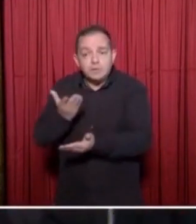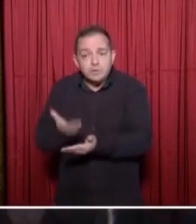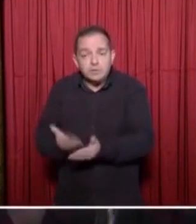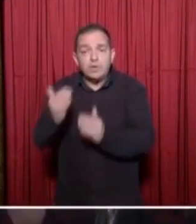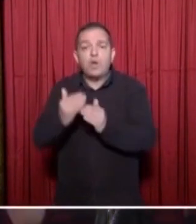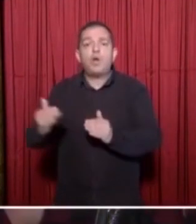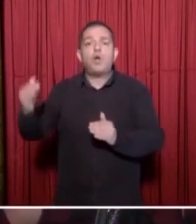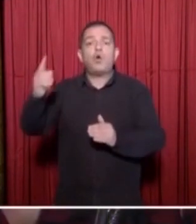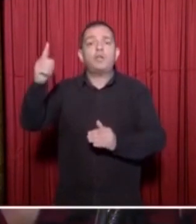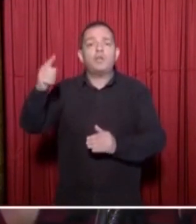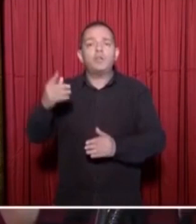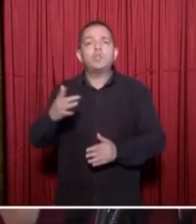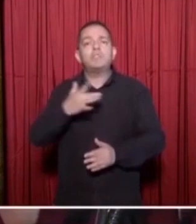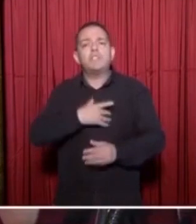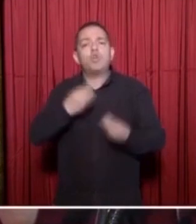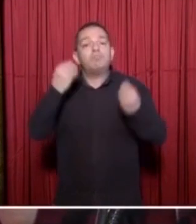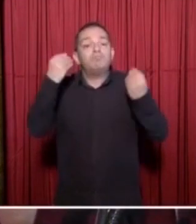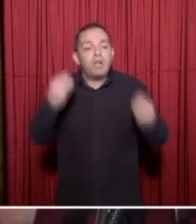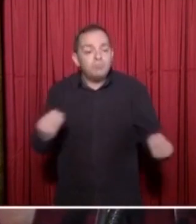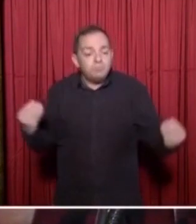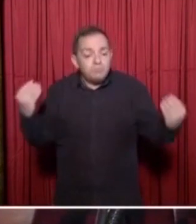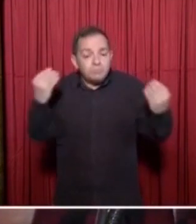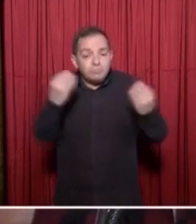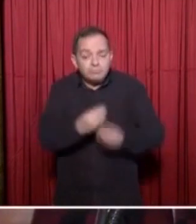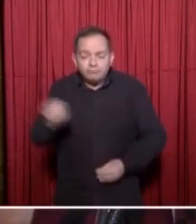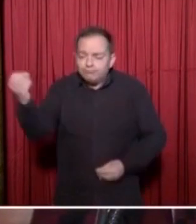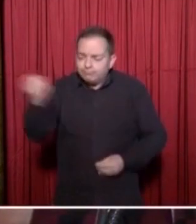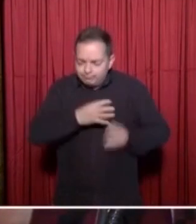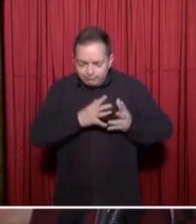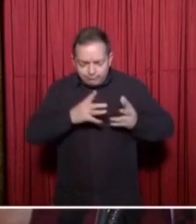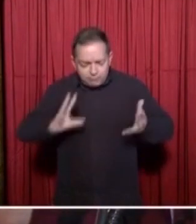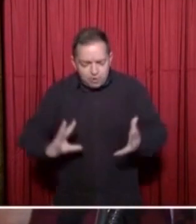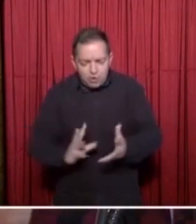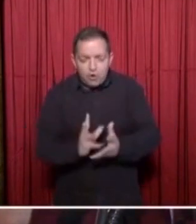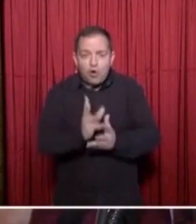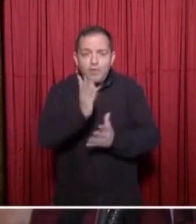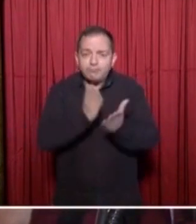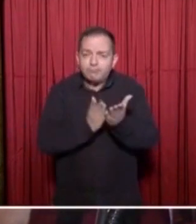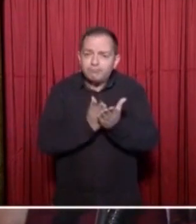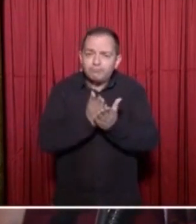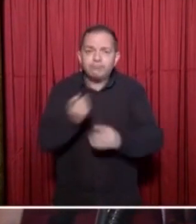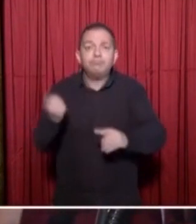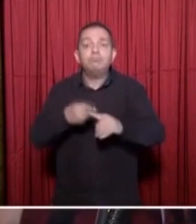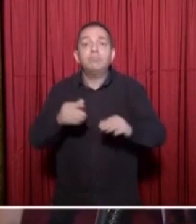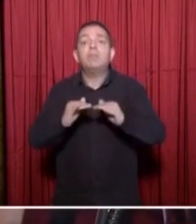Τα καλά και συμφέροντα τες ψυχές ημών και ειρήνη το κόσμο παρά του